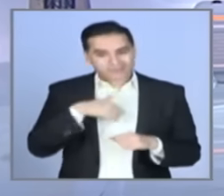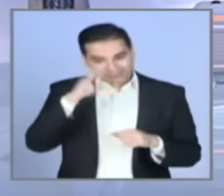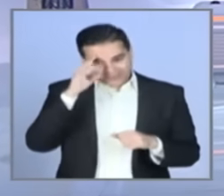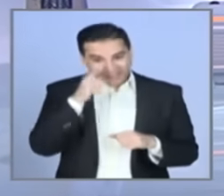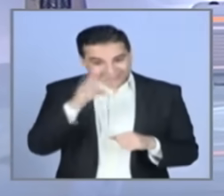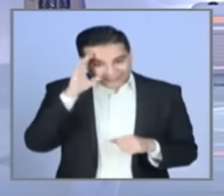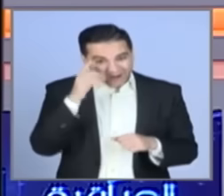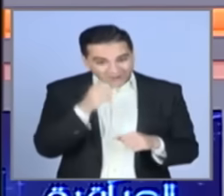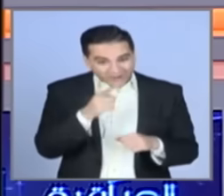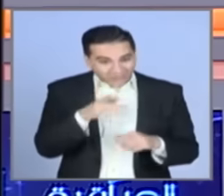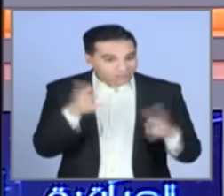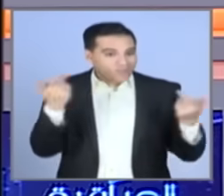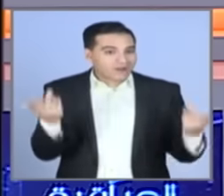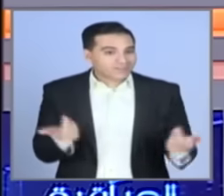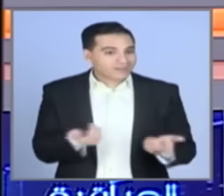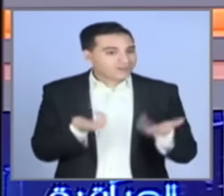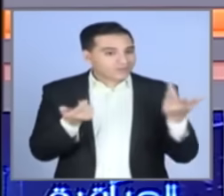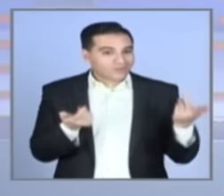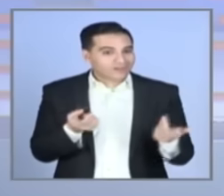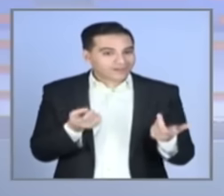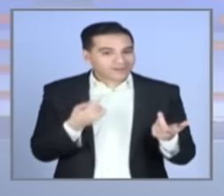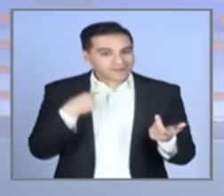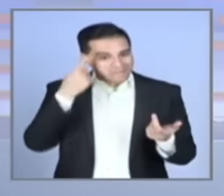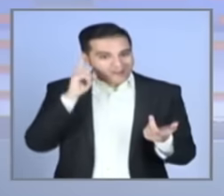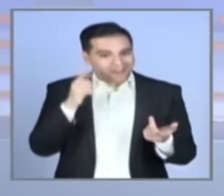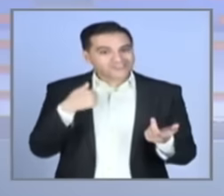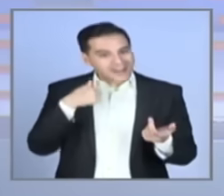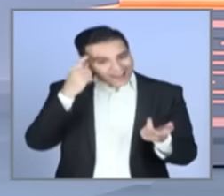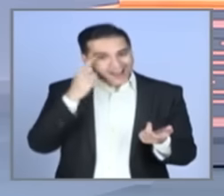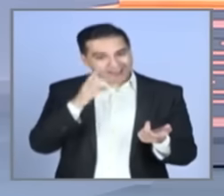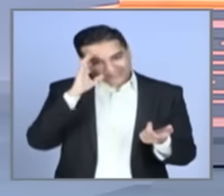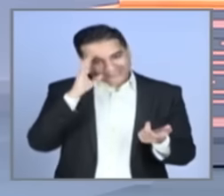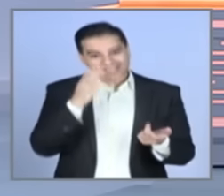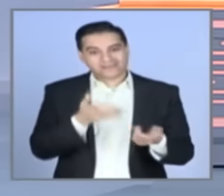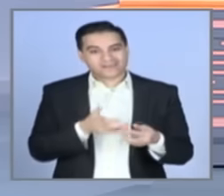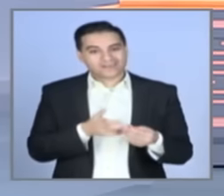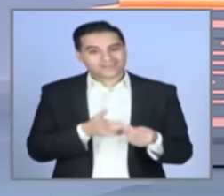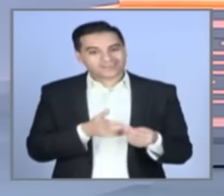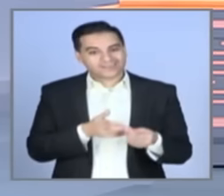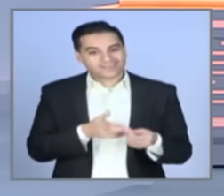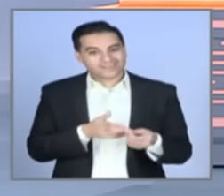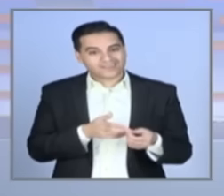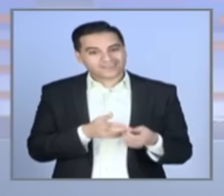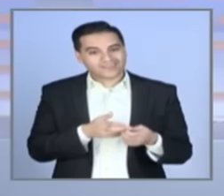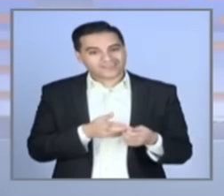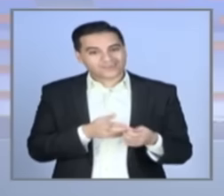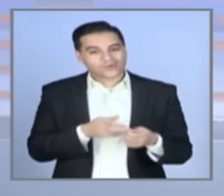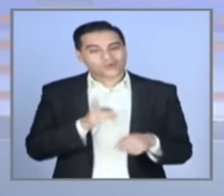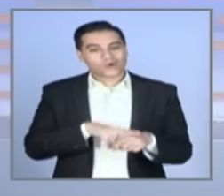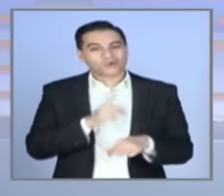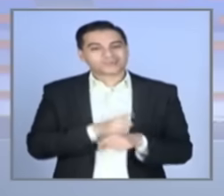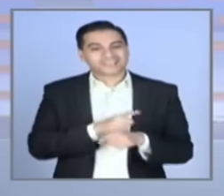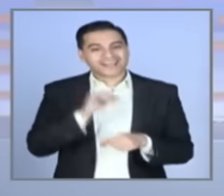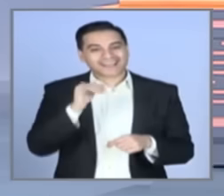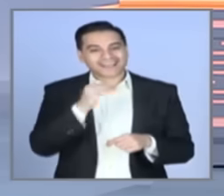أنت زملكاوي؟ أيوه. طب إيه؟ أيوه زملكاوي. إيه أنت ما تعرفيش؟ أنا عارف. طب هو أنا إيه ده؟ أستاذ يحيى